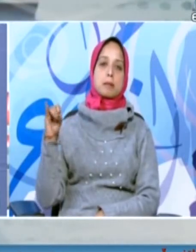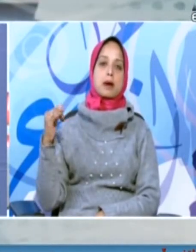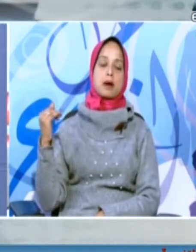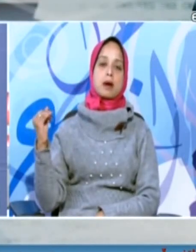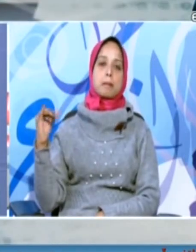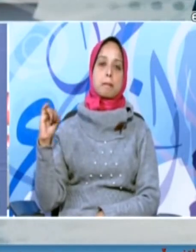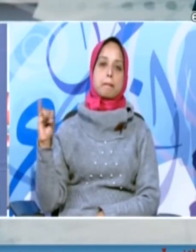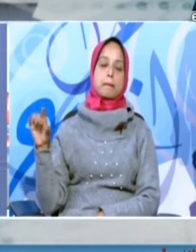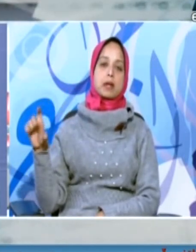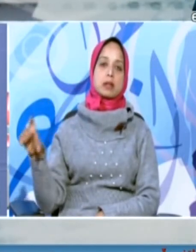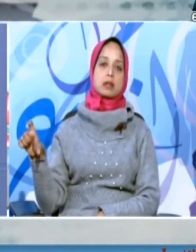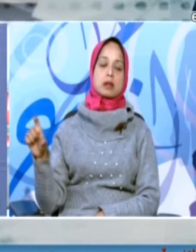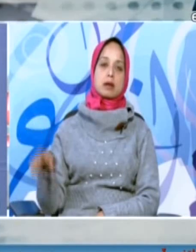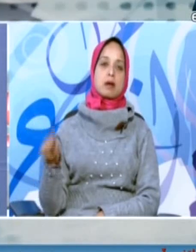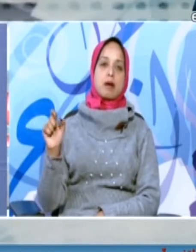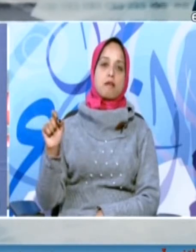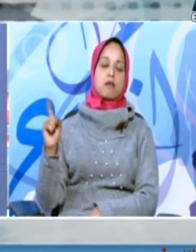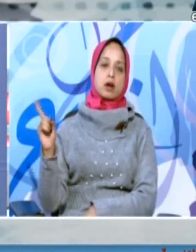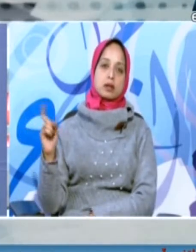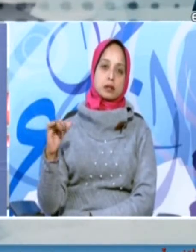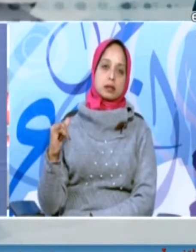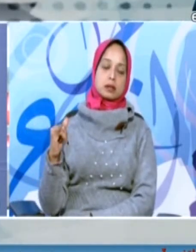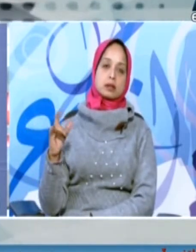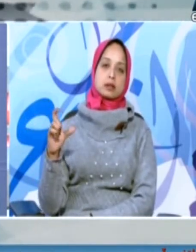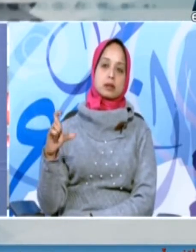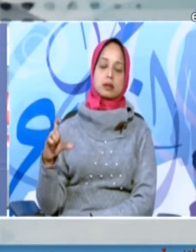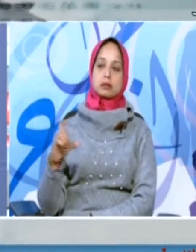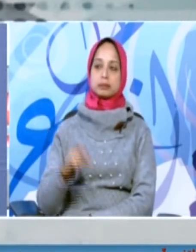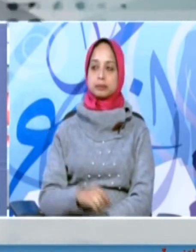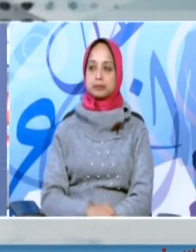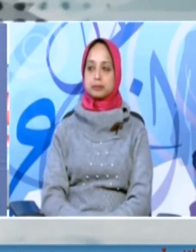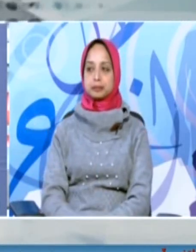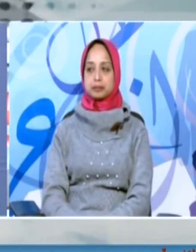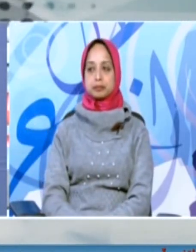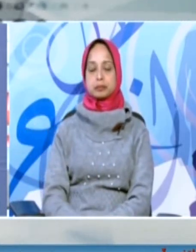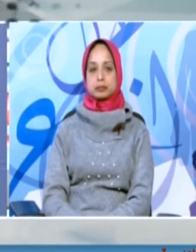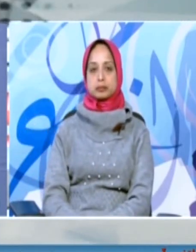الصعبه التي واجهت محمد فريد. ها؟